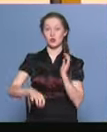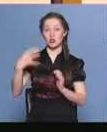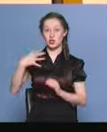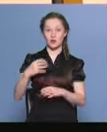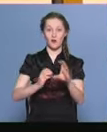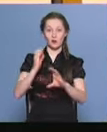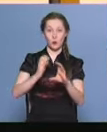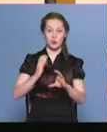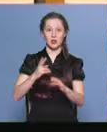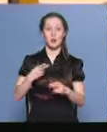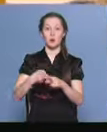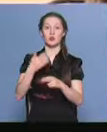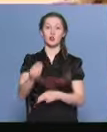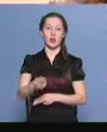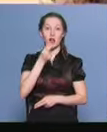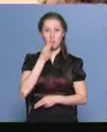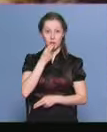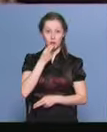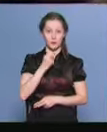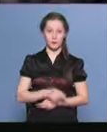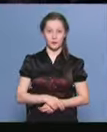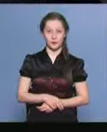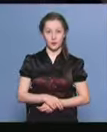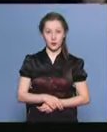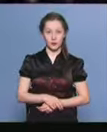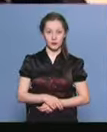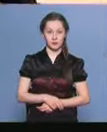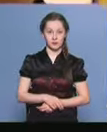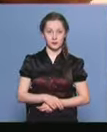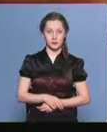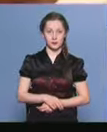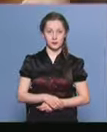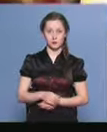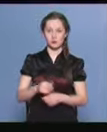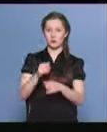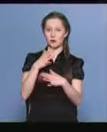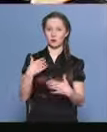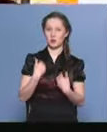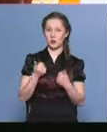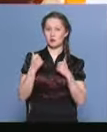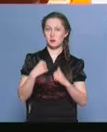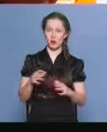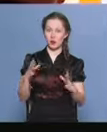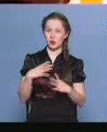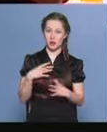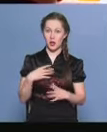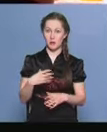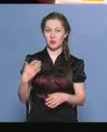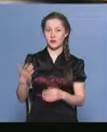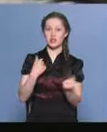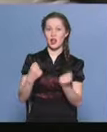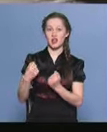помешал обеду. По техсостоянию мы смотрим. Ой, как вы, мне вот вы спокойненько свой отстой, а вы